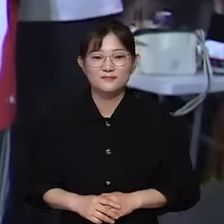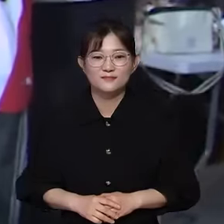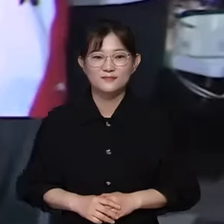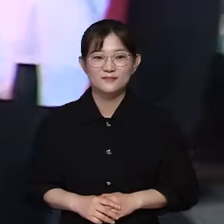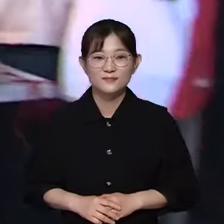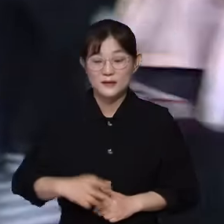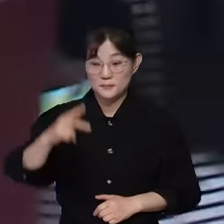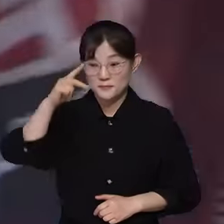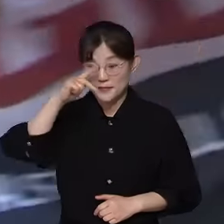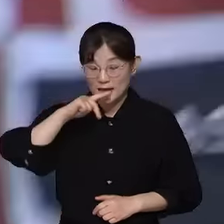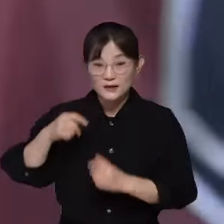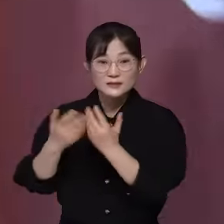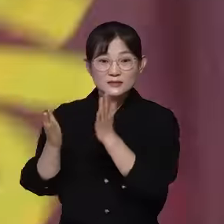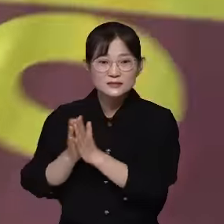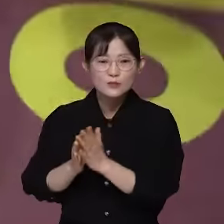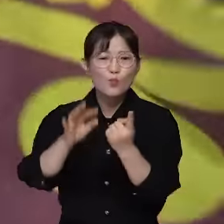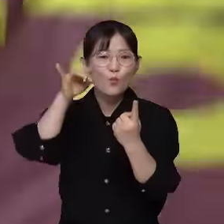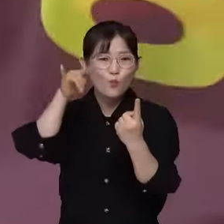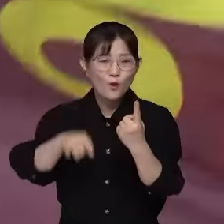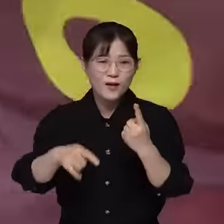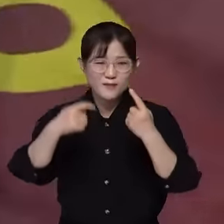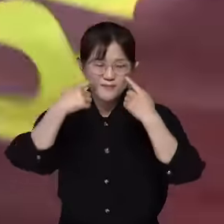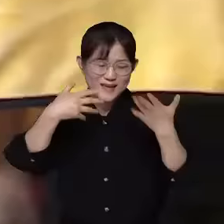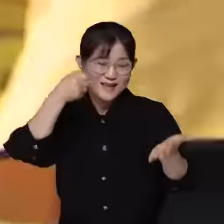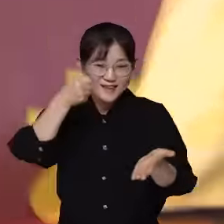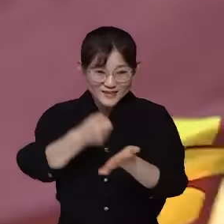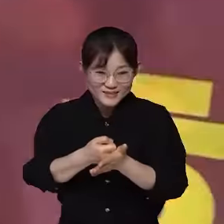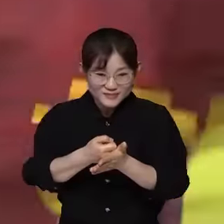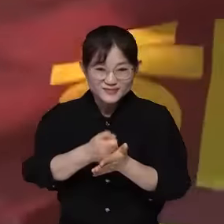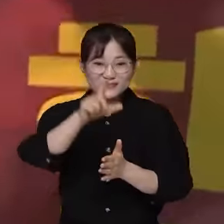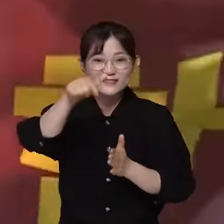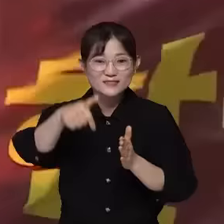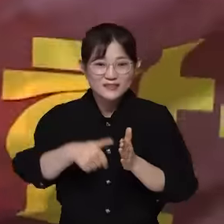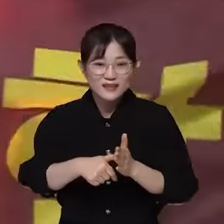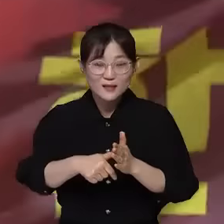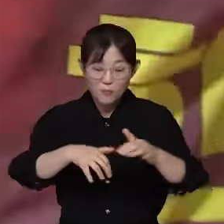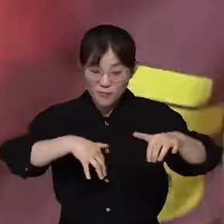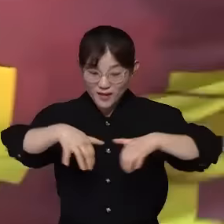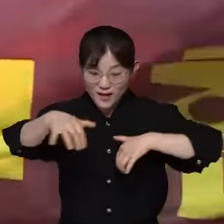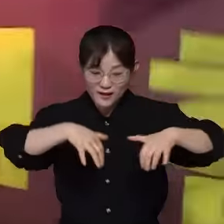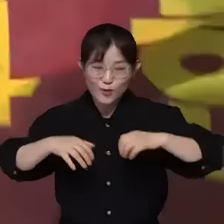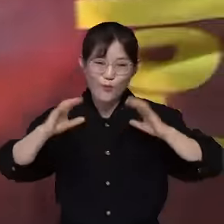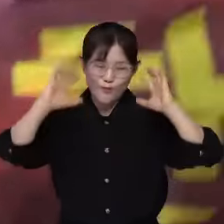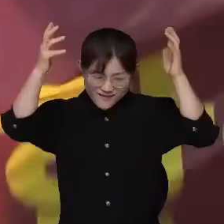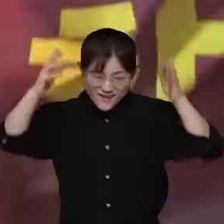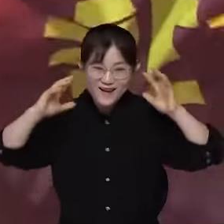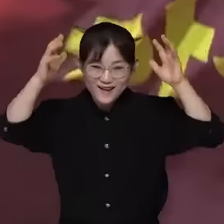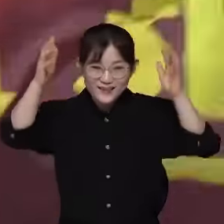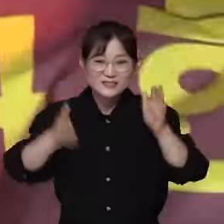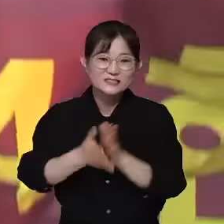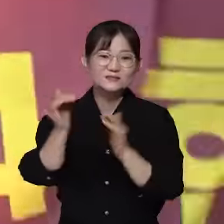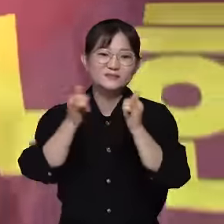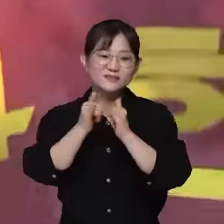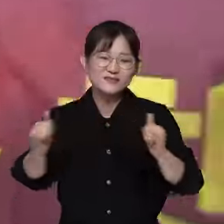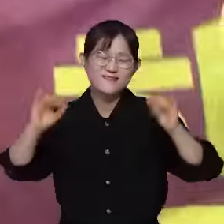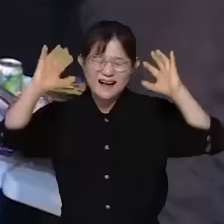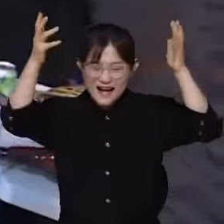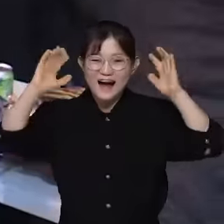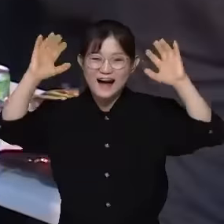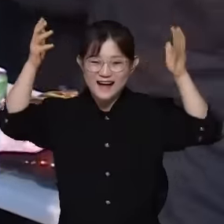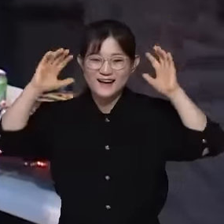기아 타이거즈의 한국 시리즈 우승이 확정된 순간 거리 응원전에 나선 시민들이 두 팔을 번쩍 들고